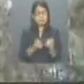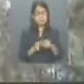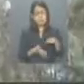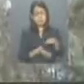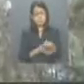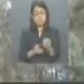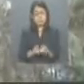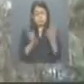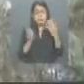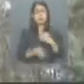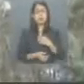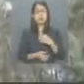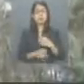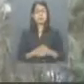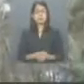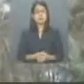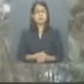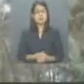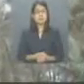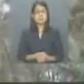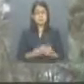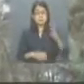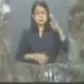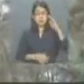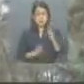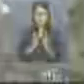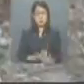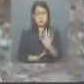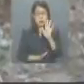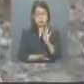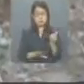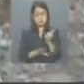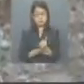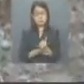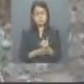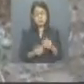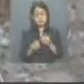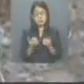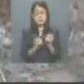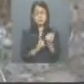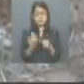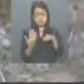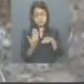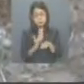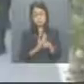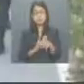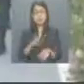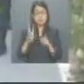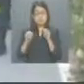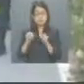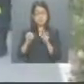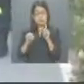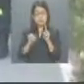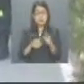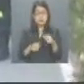หารพรานที่45ขณะนำกำลัง5นายออกราดตระเวนบนถนนบ้านฮูลูปาเระหมู่ที่1ตำบลตันหยงมัดอำเภอระ